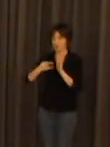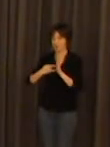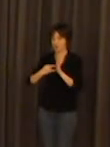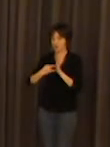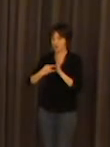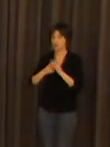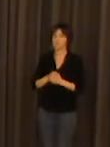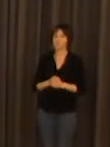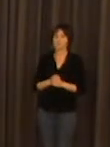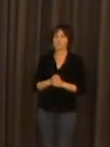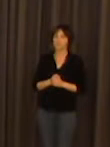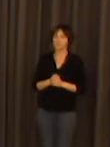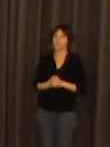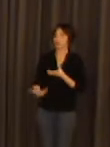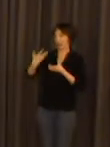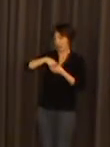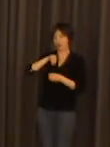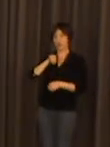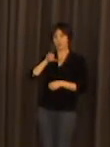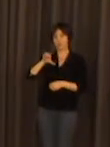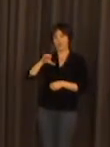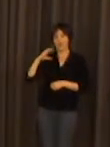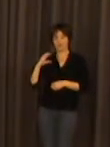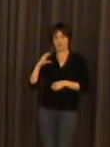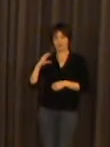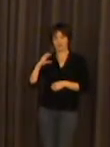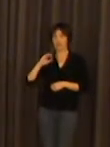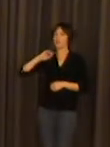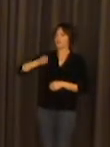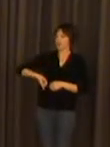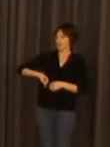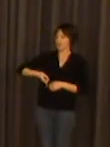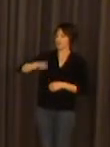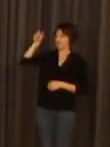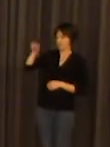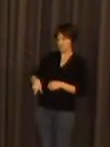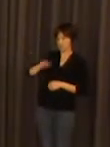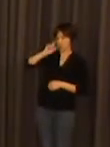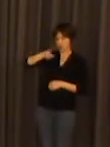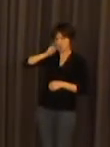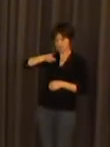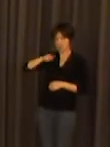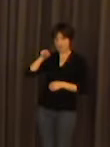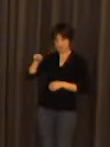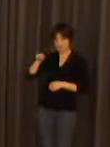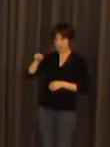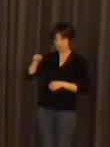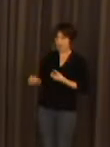del projecte que acull l'Institut d'Estudis Catalans sota la direcció de Josep Quer, membre corresponent,